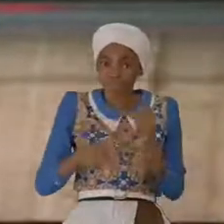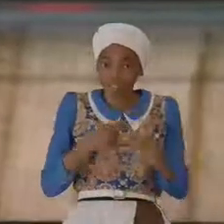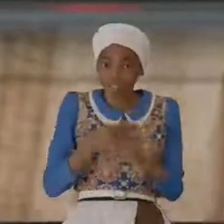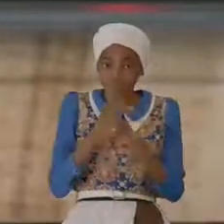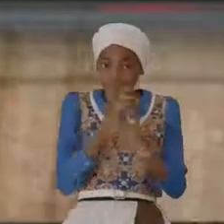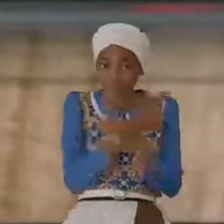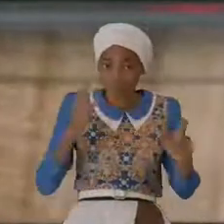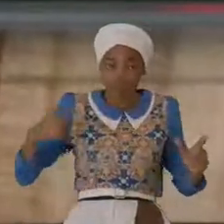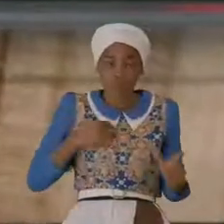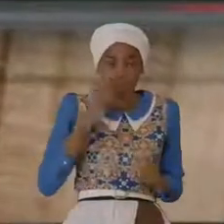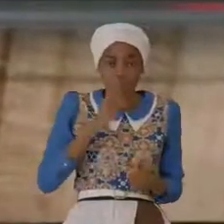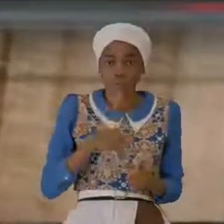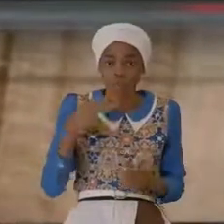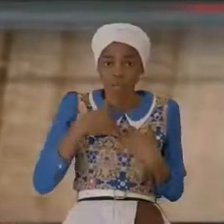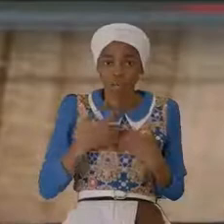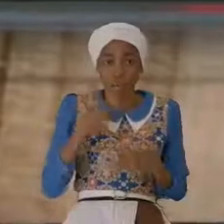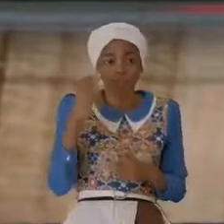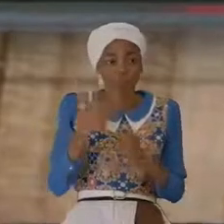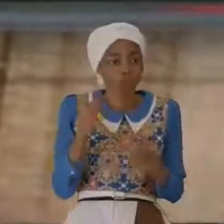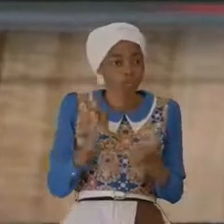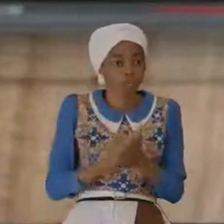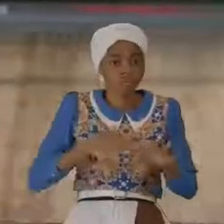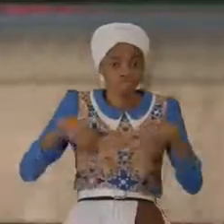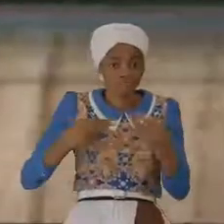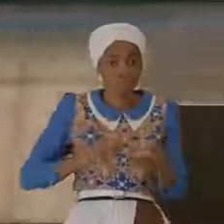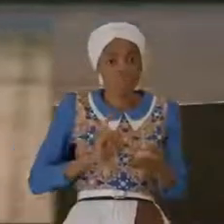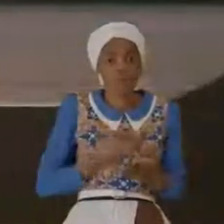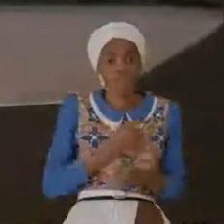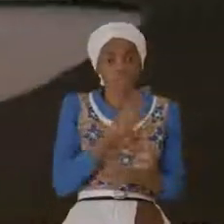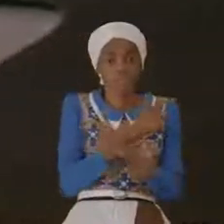dire, c'est la liberté que nous avons. La parole qui nous donne la liberté.